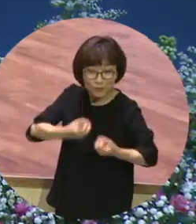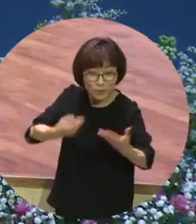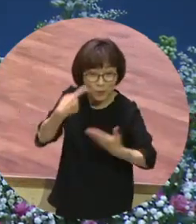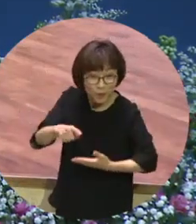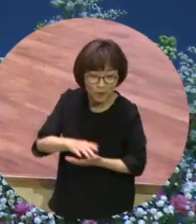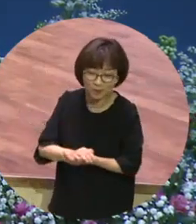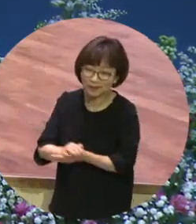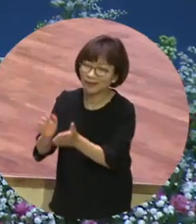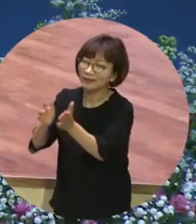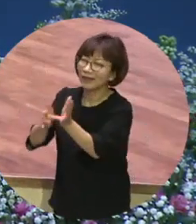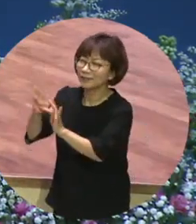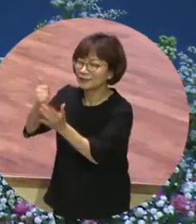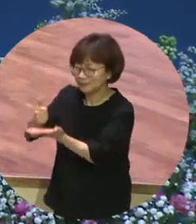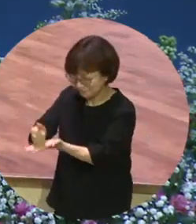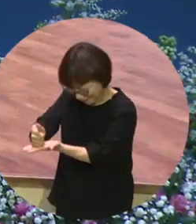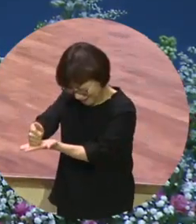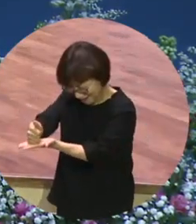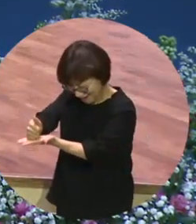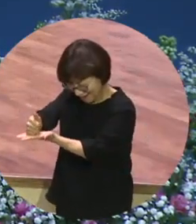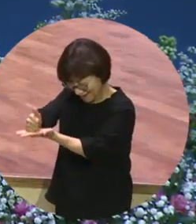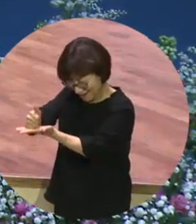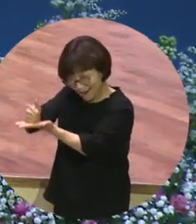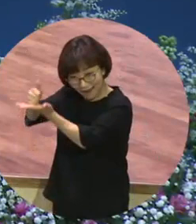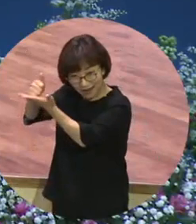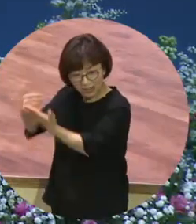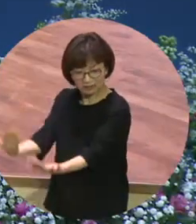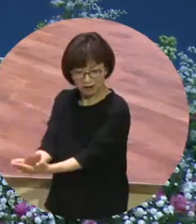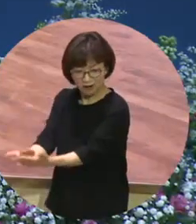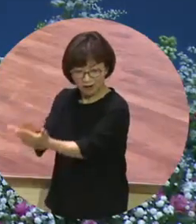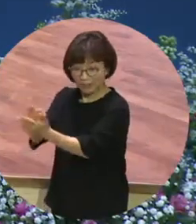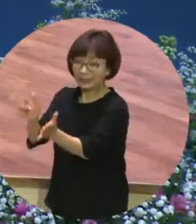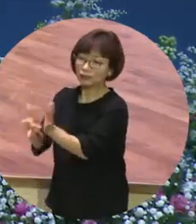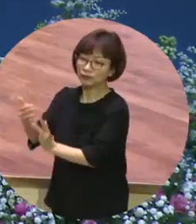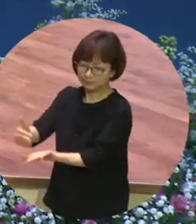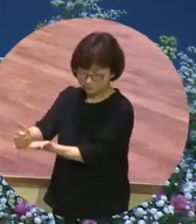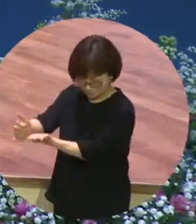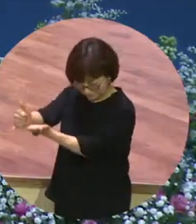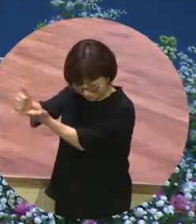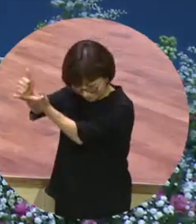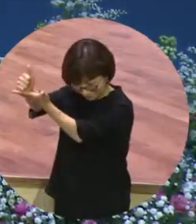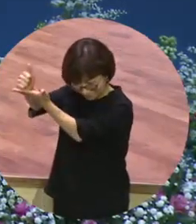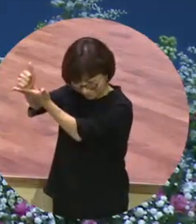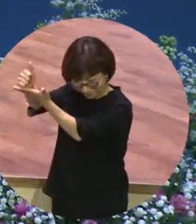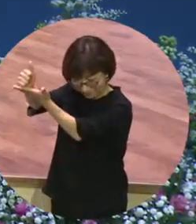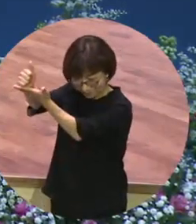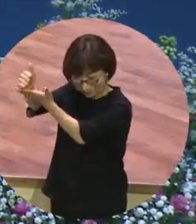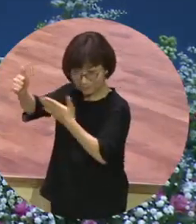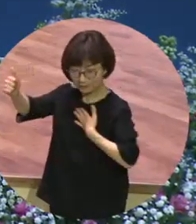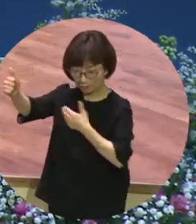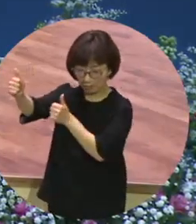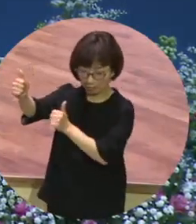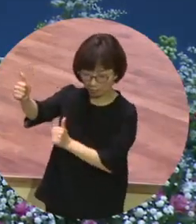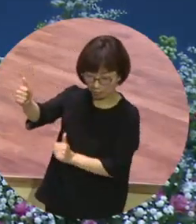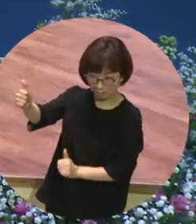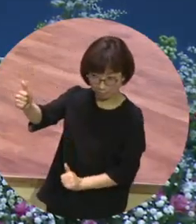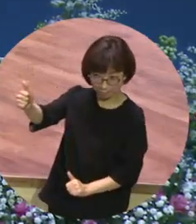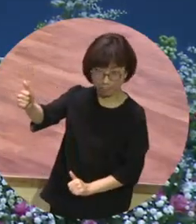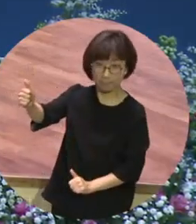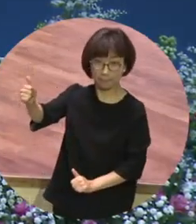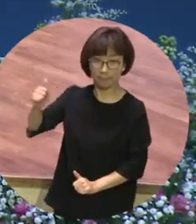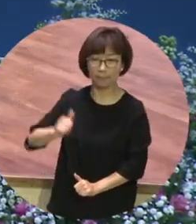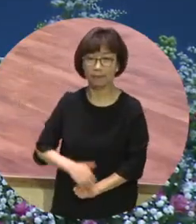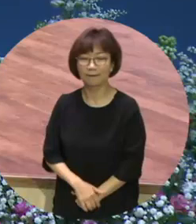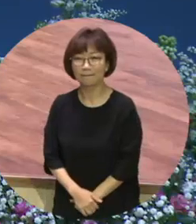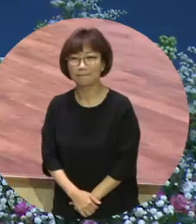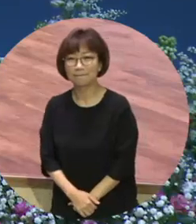자, 우리가 여기에 쓰임 받는다 말이에요. 그렇다면 잘 보셔야 할 것이고, 바로 우리를 사용하신 하나님께서 그 일을